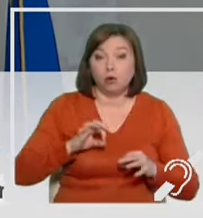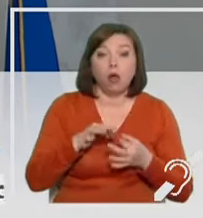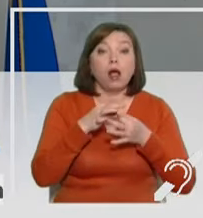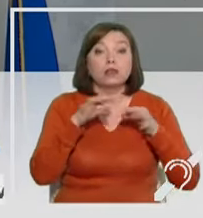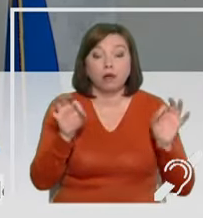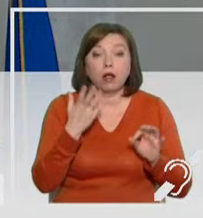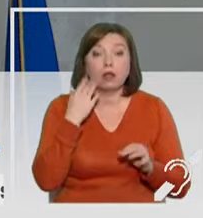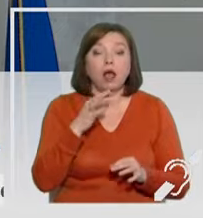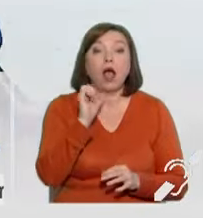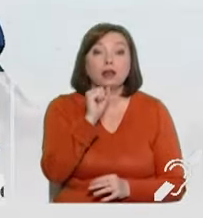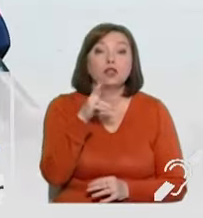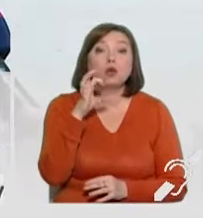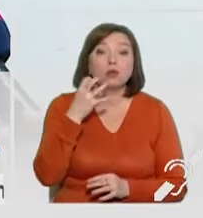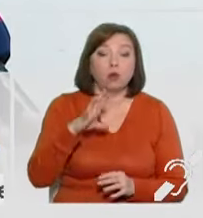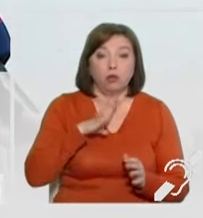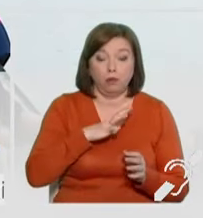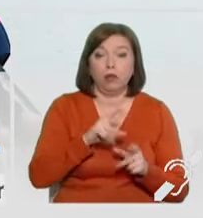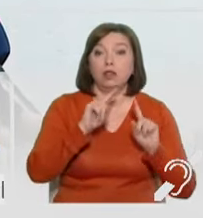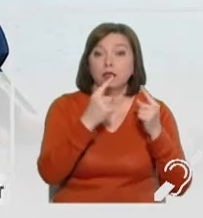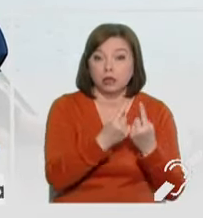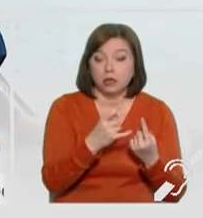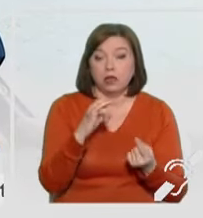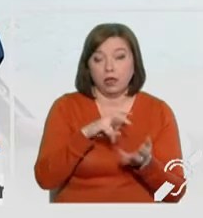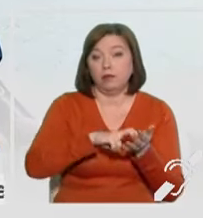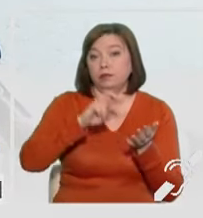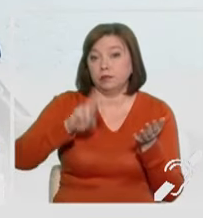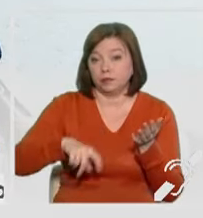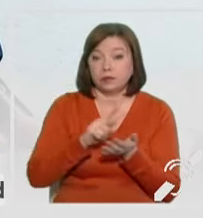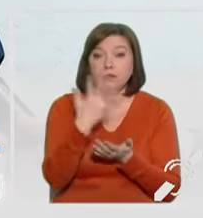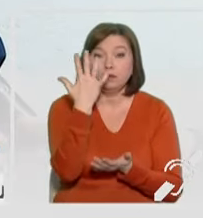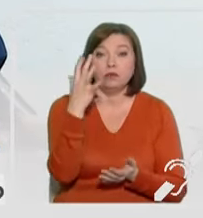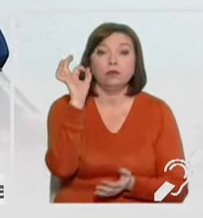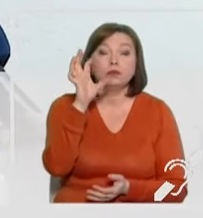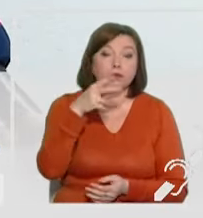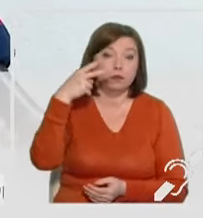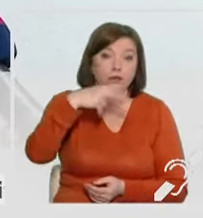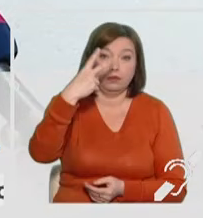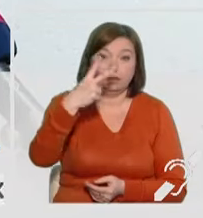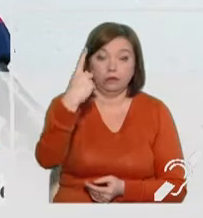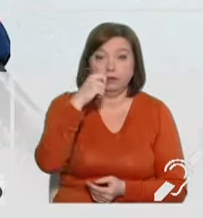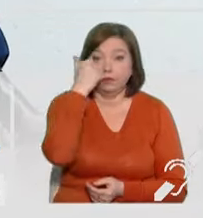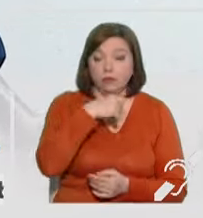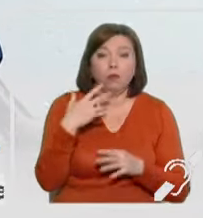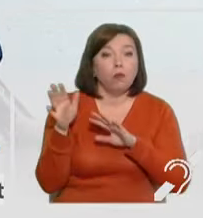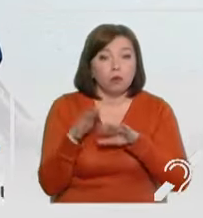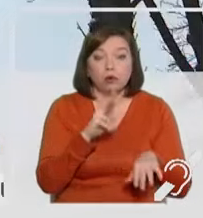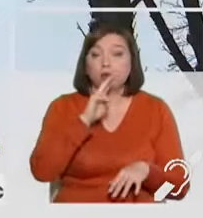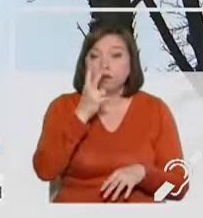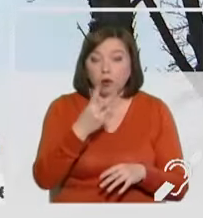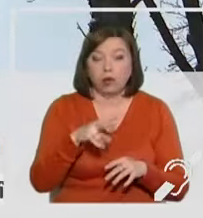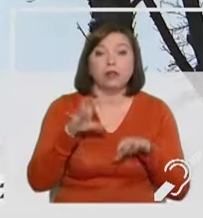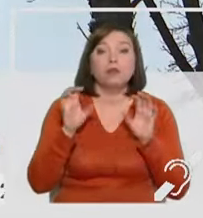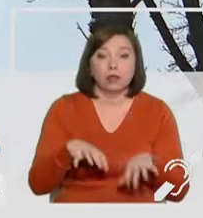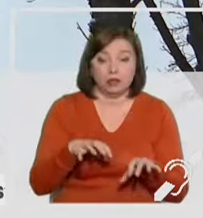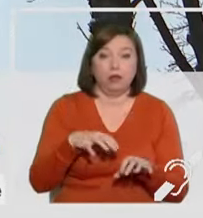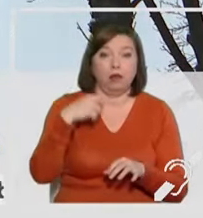ce Alexandru Stoianoglu a fost reținut și suspendat din funcție pe 5 octombrie 2021. După aproape 2 ani, președintele